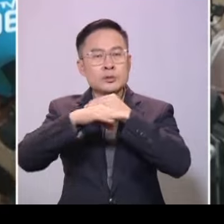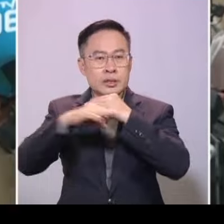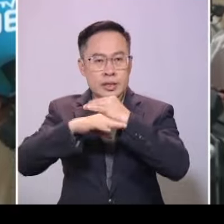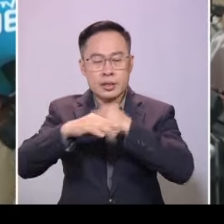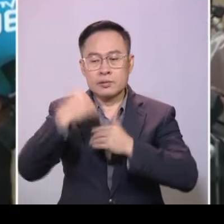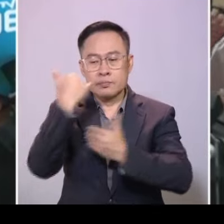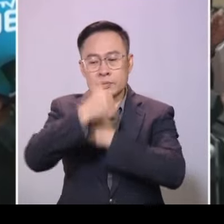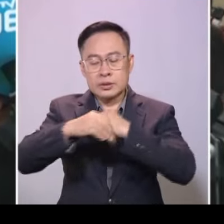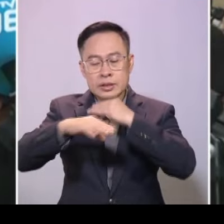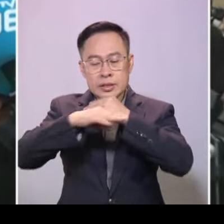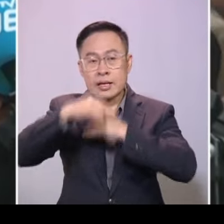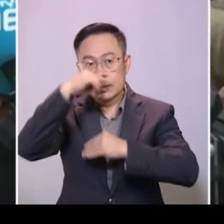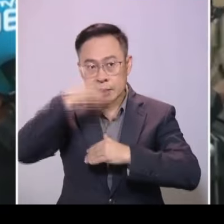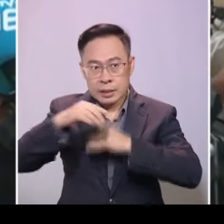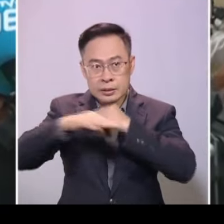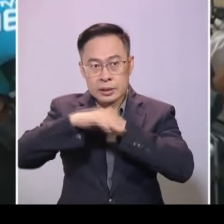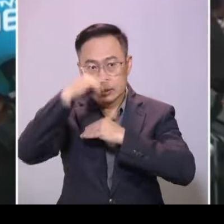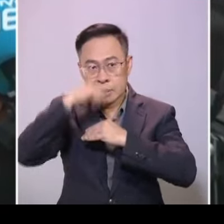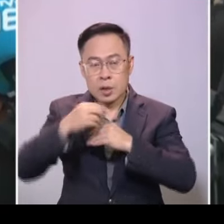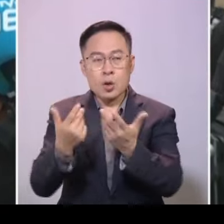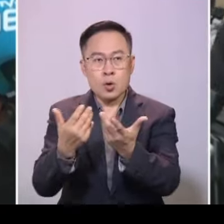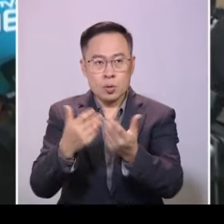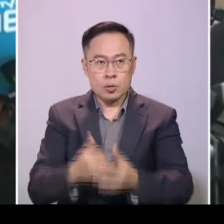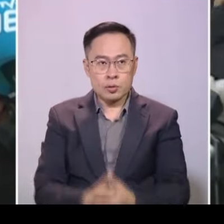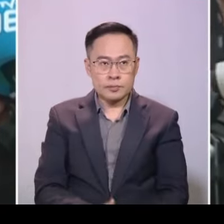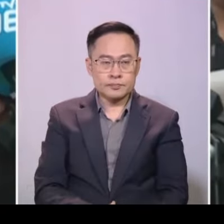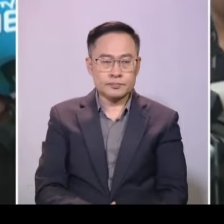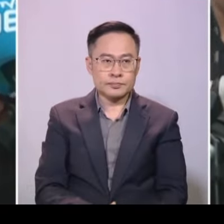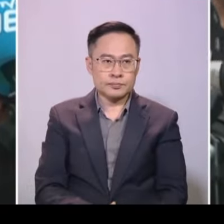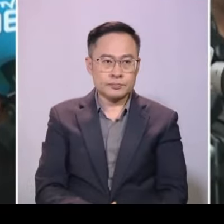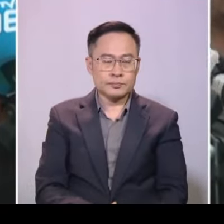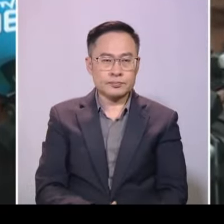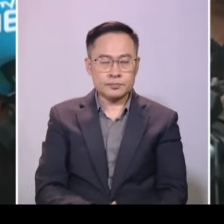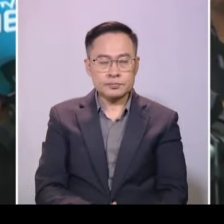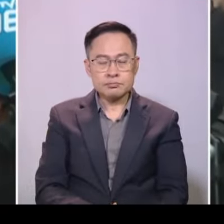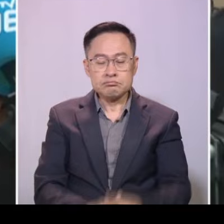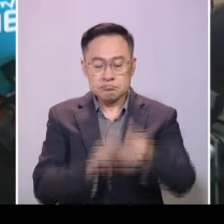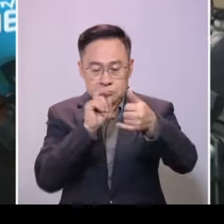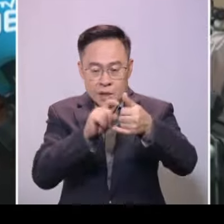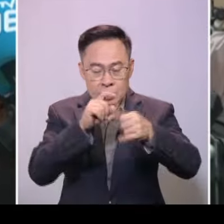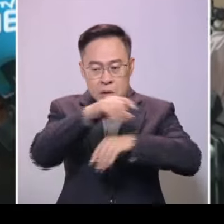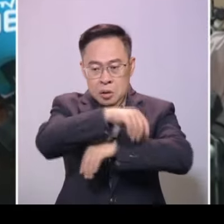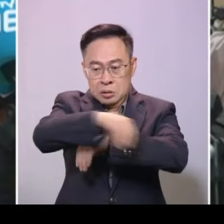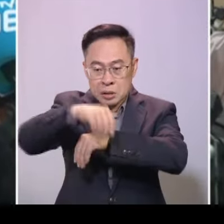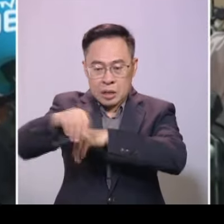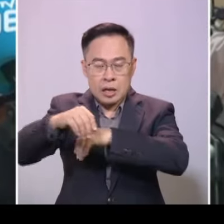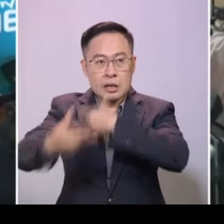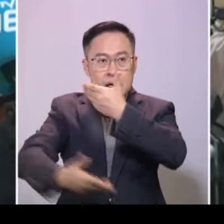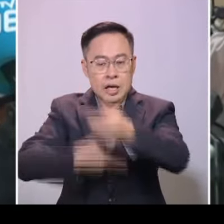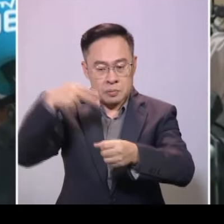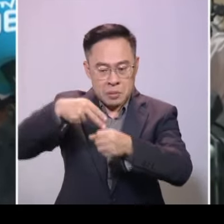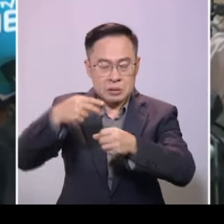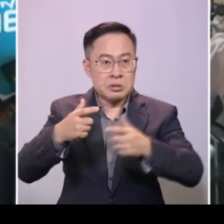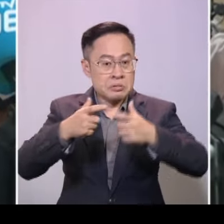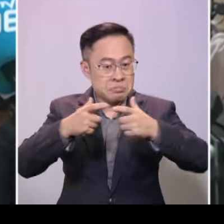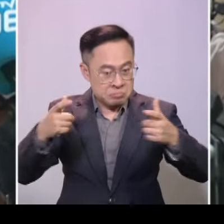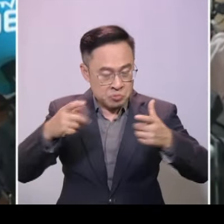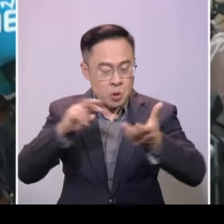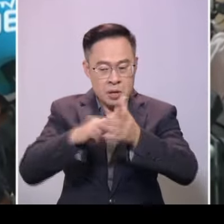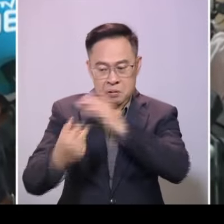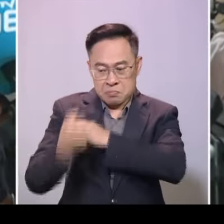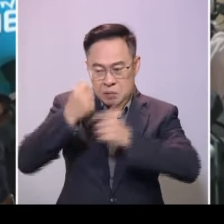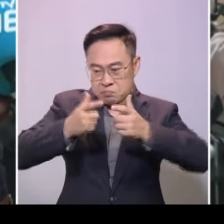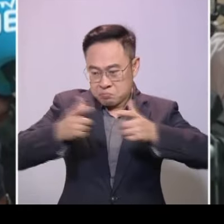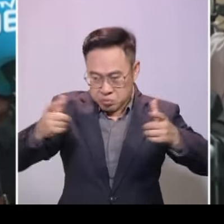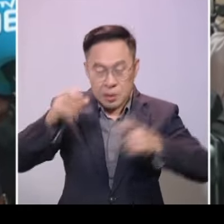ได้อยู่ในประเทศแต่เดี๋ยวผมต้องถามท่านไกรบุญอีกทีนึงวันนี้ตอนบ่าย เครือข่ายเขาใหญ่ไหมคะท่านเบื้องต้นที่พอทราบ เขาจะทำเรื่องผู้ที่ได้มันก็ต้องใหญ่พอสม